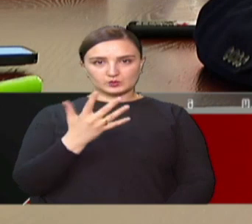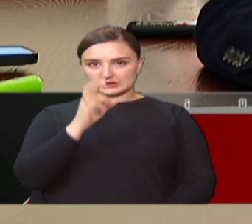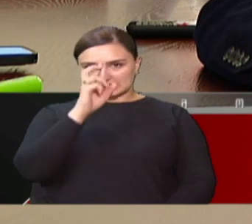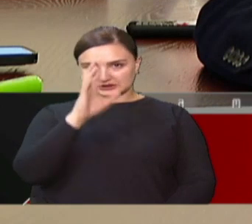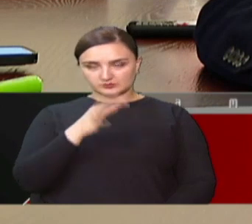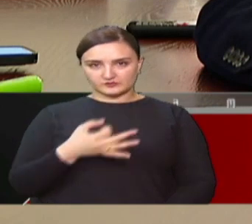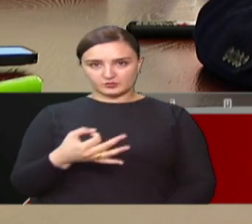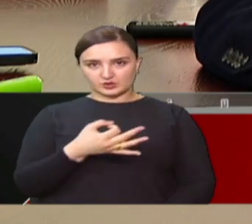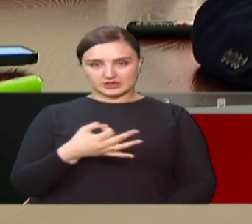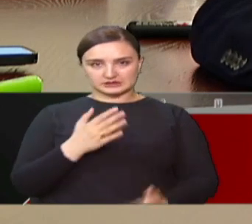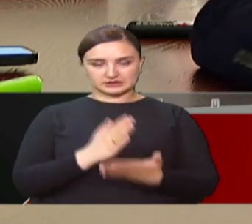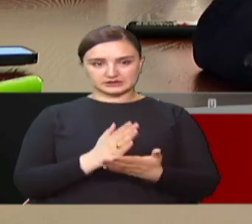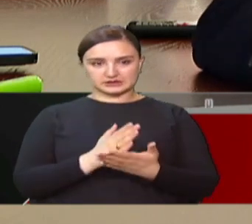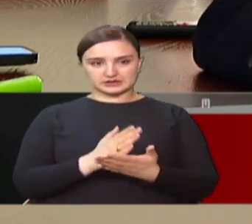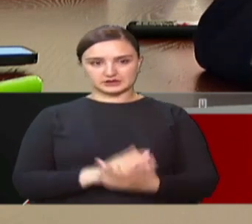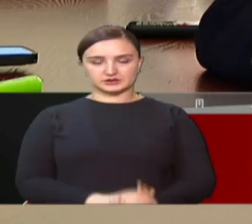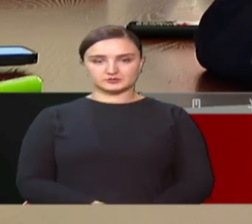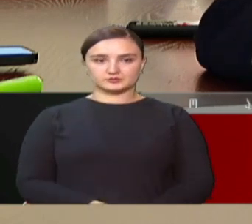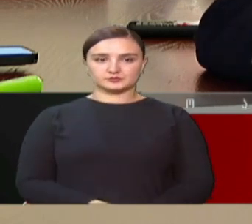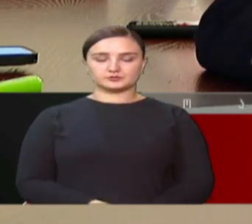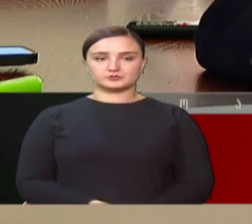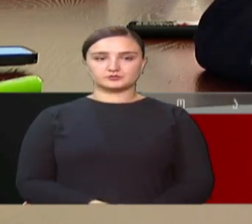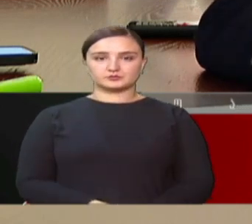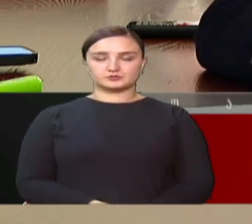არასამთავრობო ორგანიზაცია არის და იქ